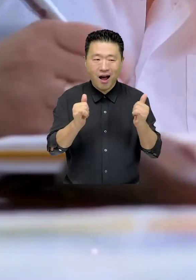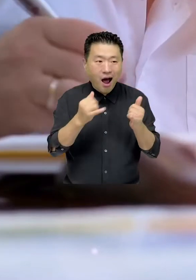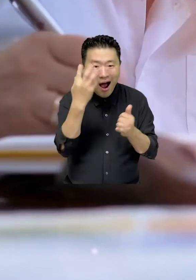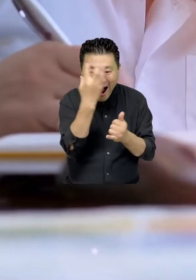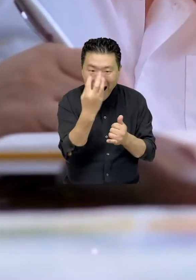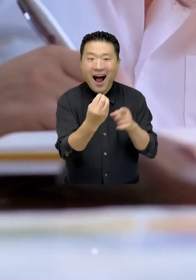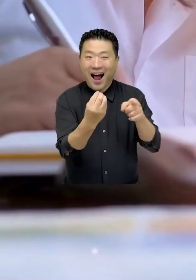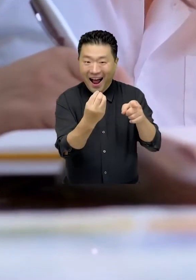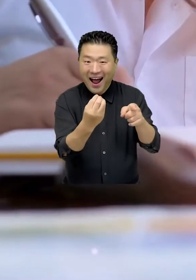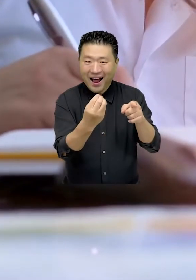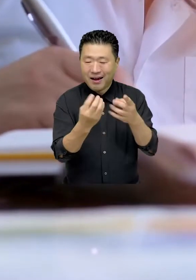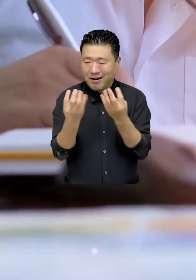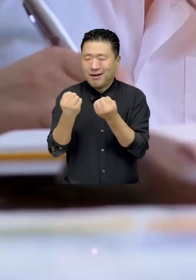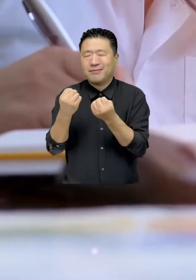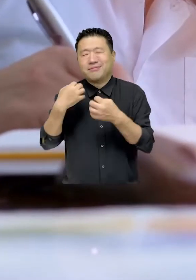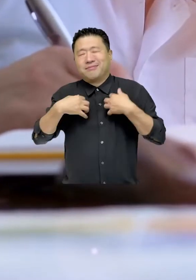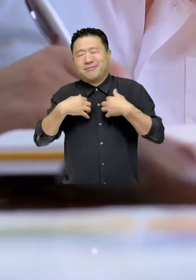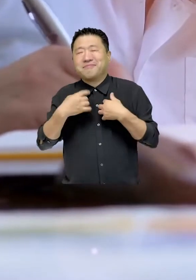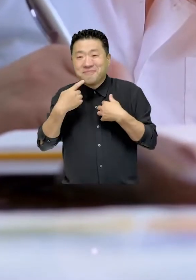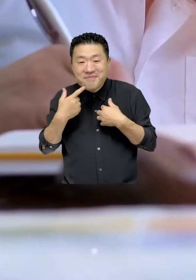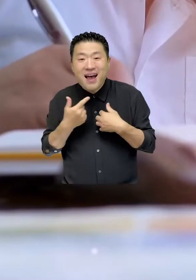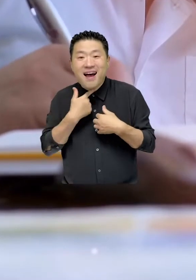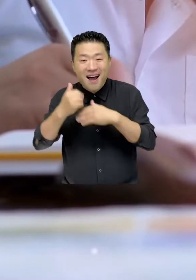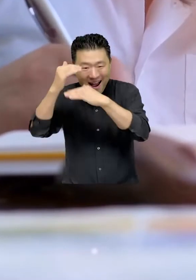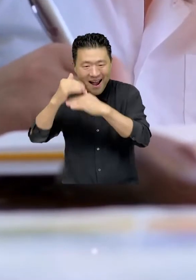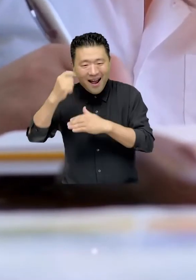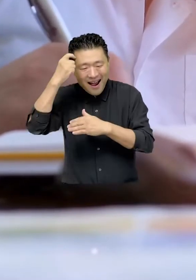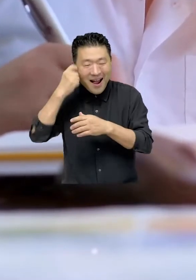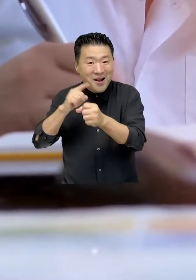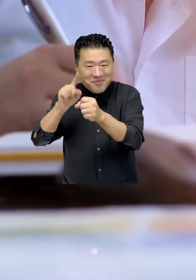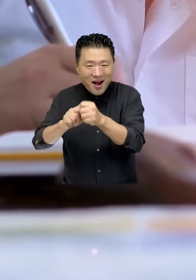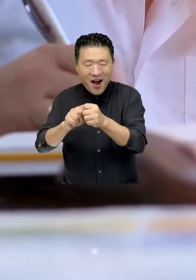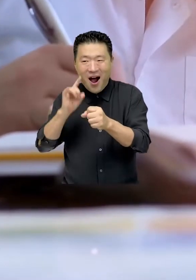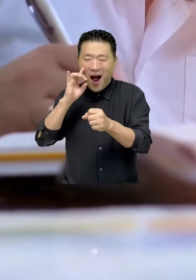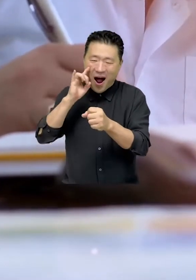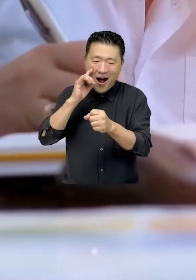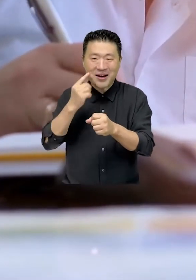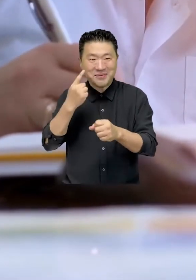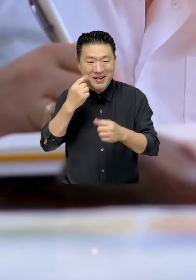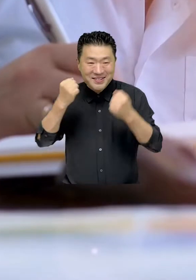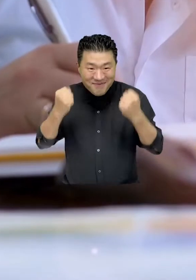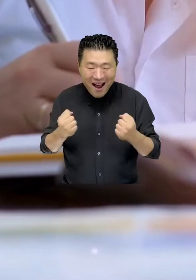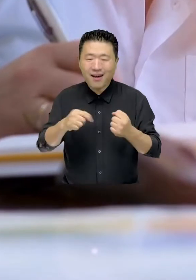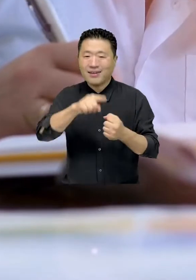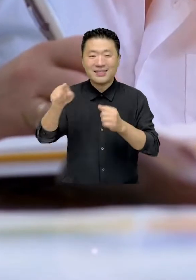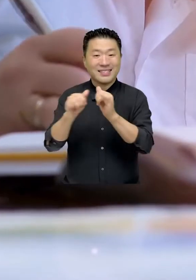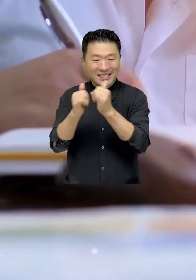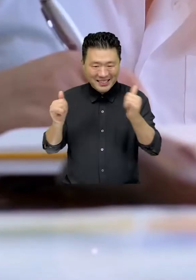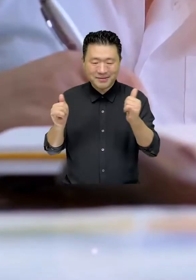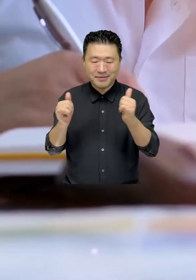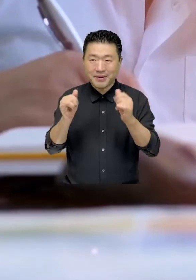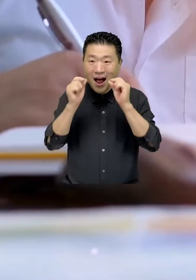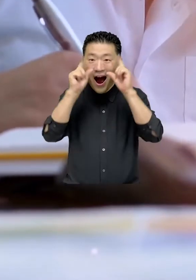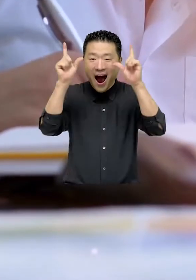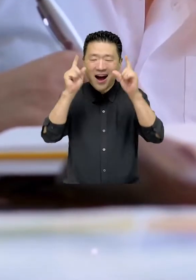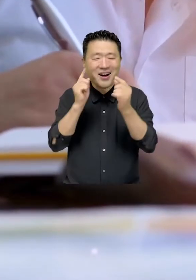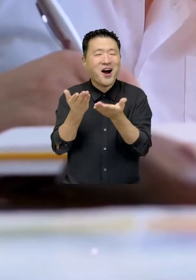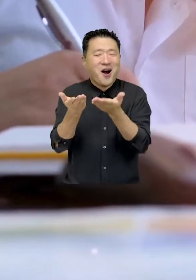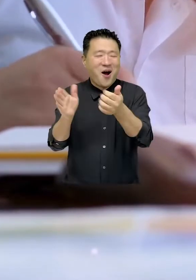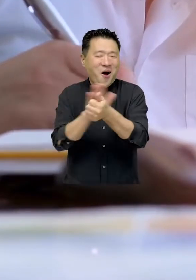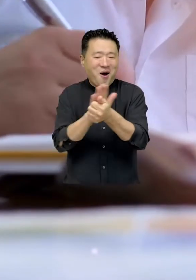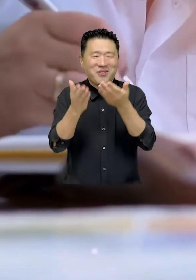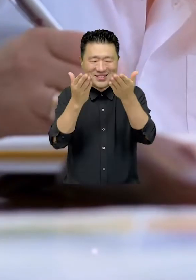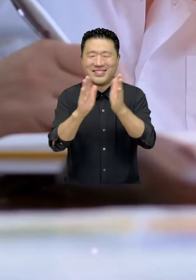당연히 빠져들 수밖에 없고 수학의 재미를 한번 느껴보고자 도전하는 사람에게도 수학의